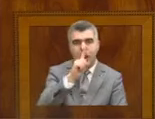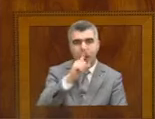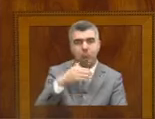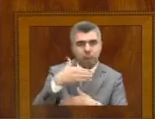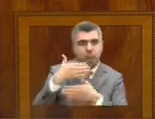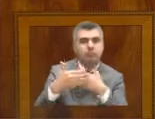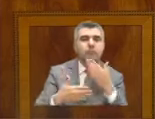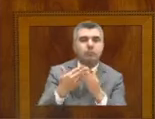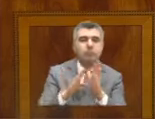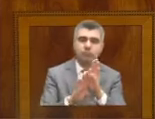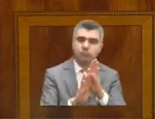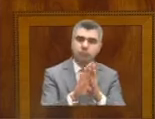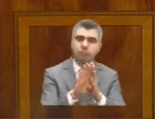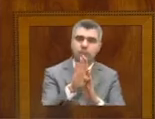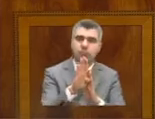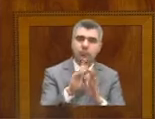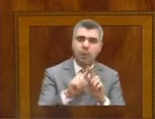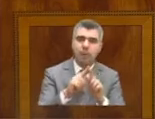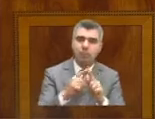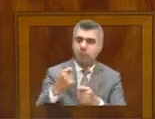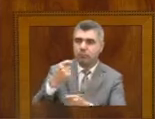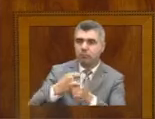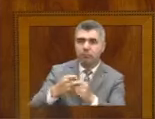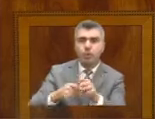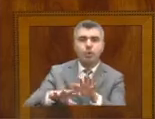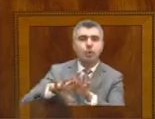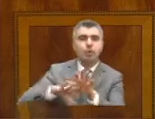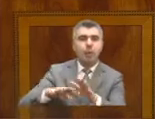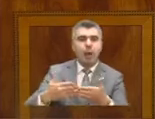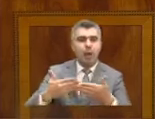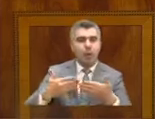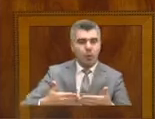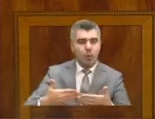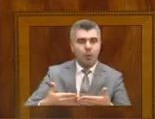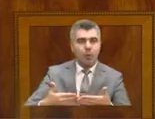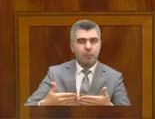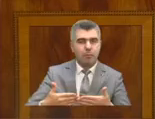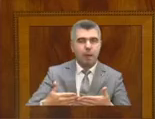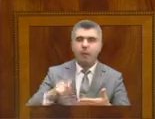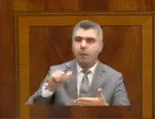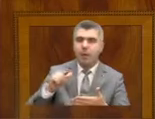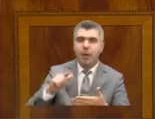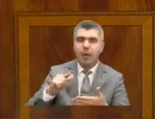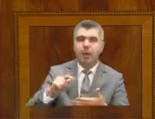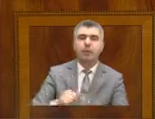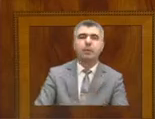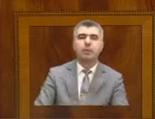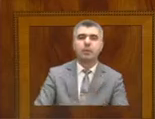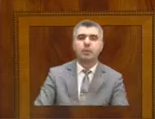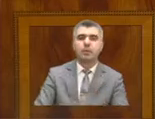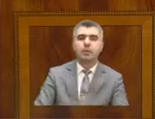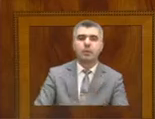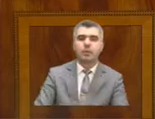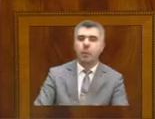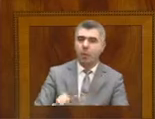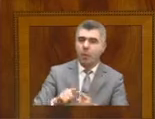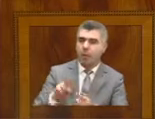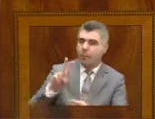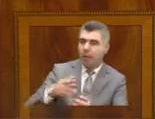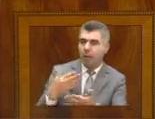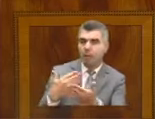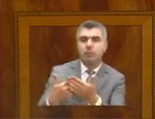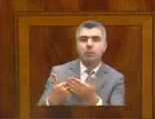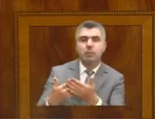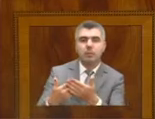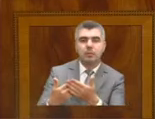الارتقاء بنموذجنا الاقتصادي والاجتماعي اليوم مهما كانت طموحة وواقعية